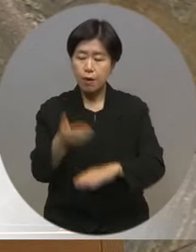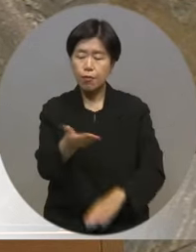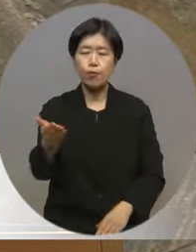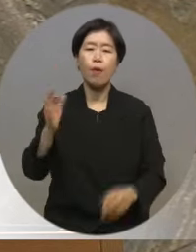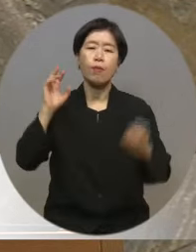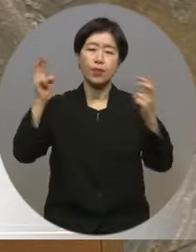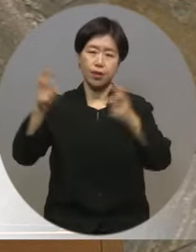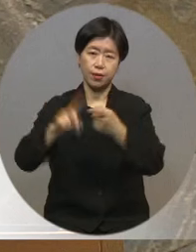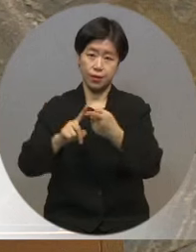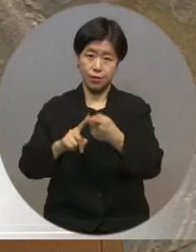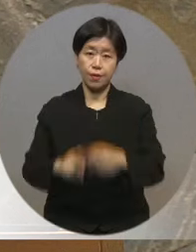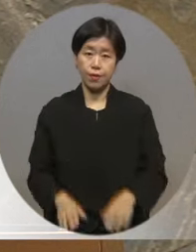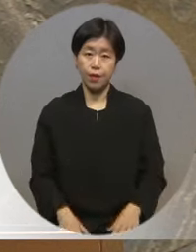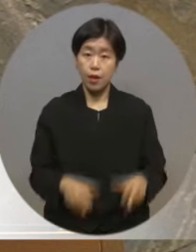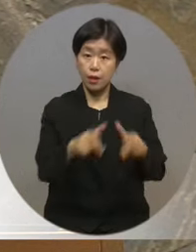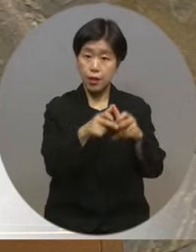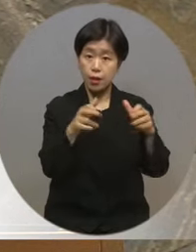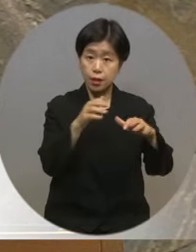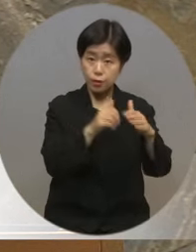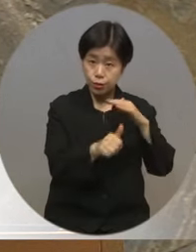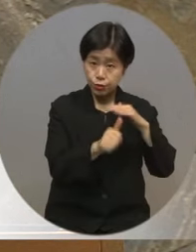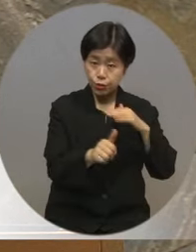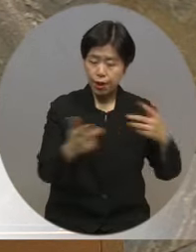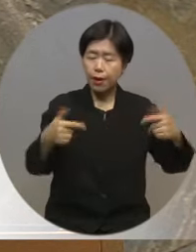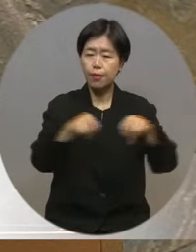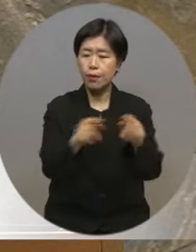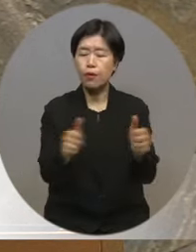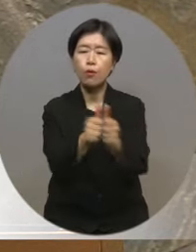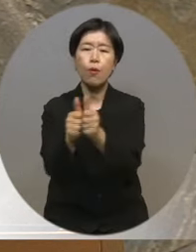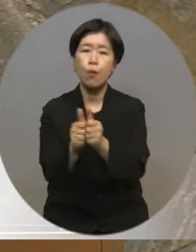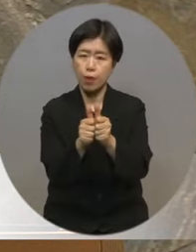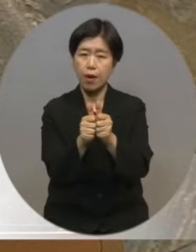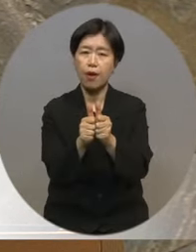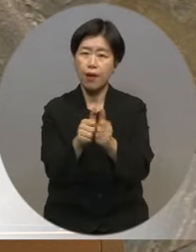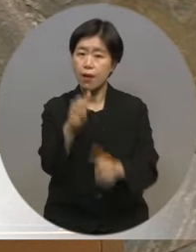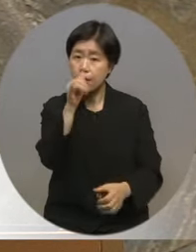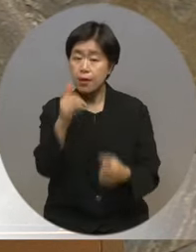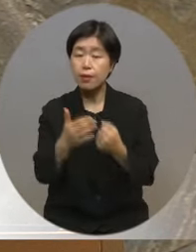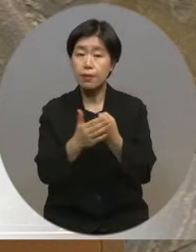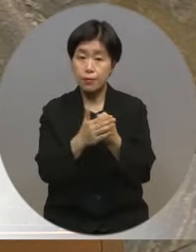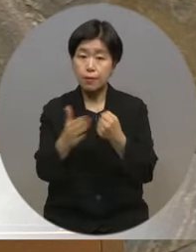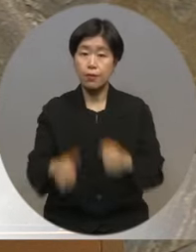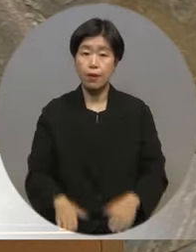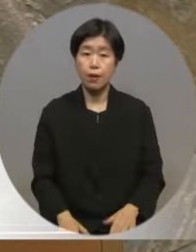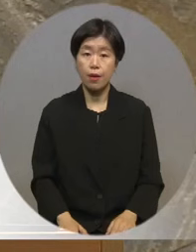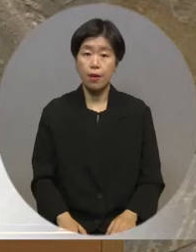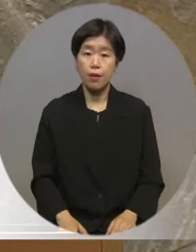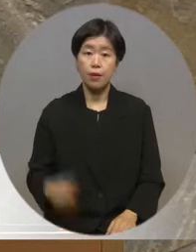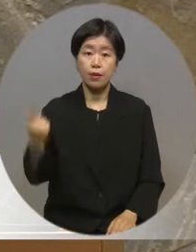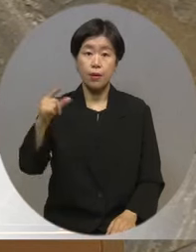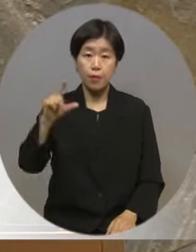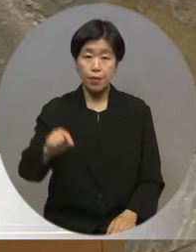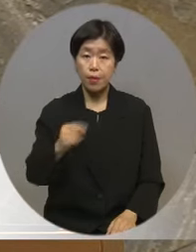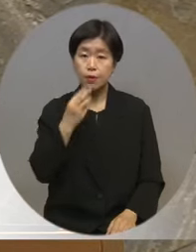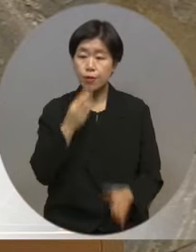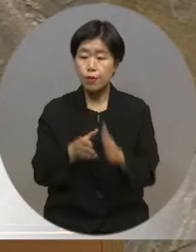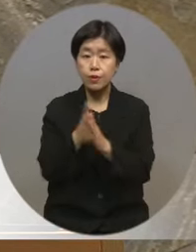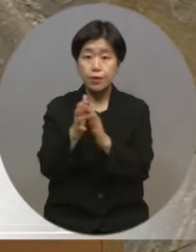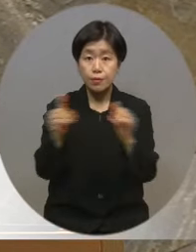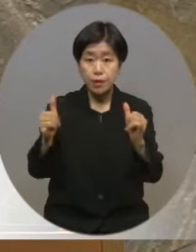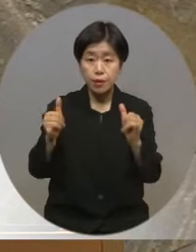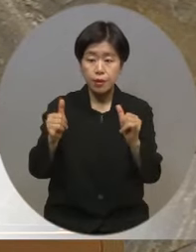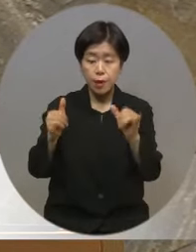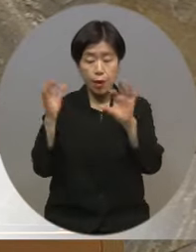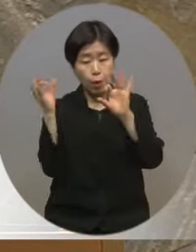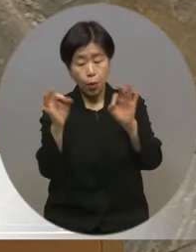모두가 장애인 선수와 함께하는 동행을 이루어 나간다면 천만 서울 시민에게는